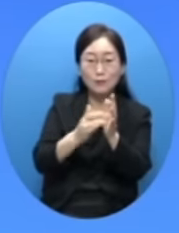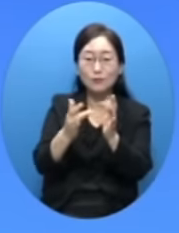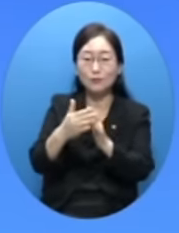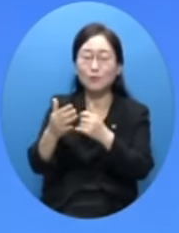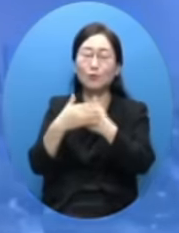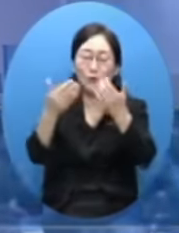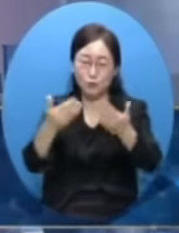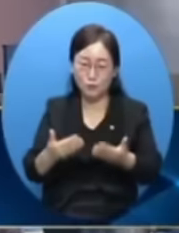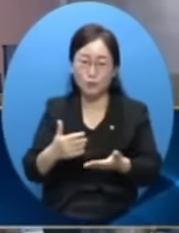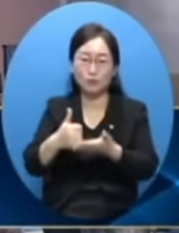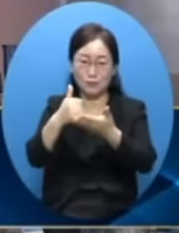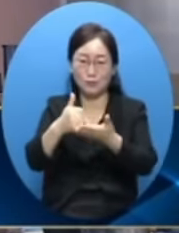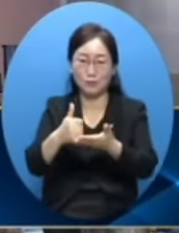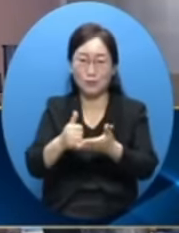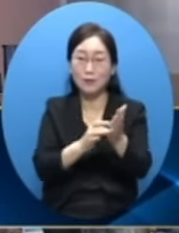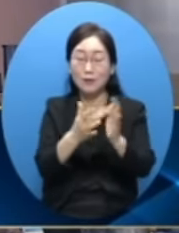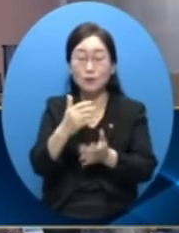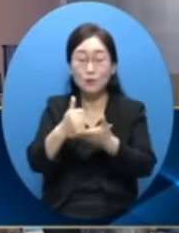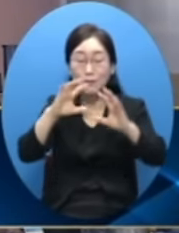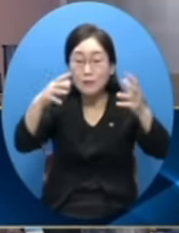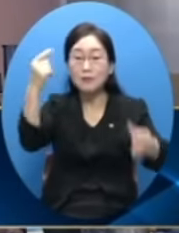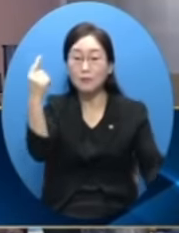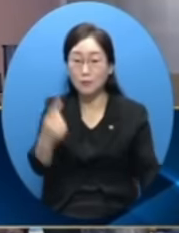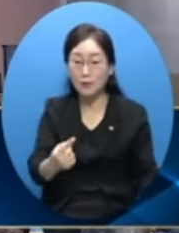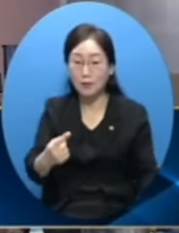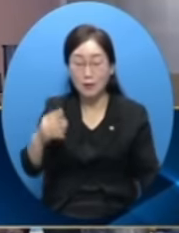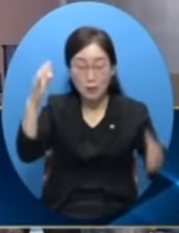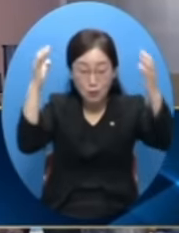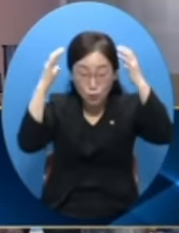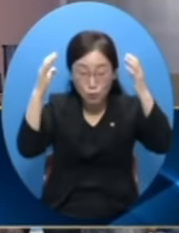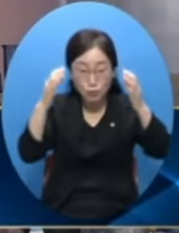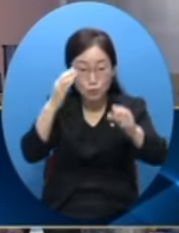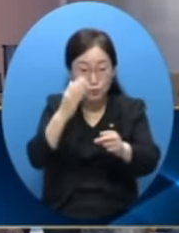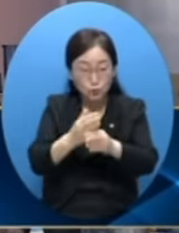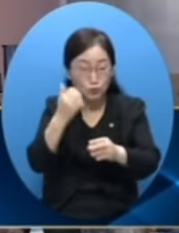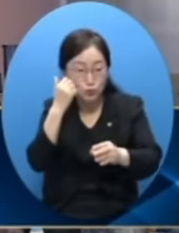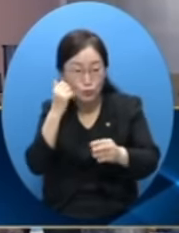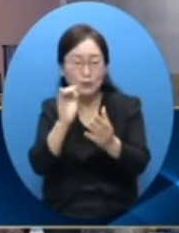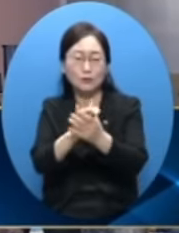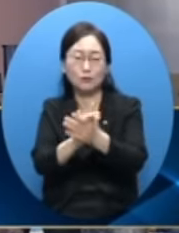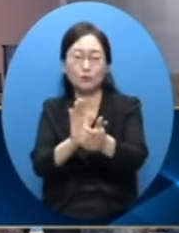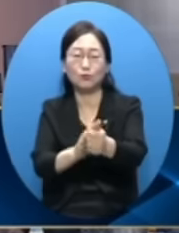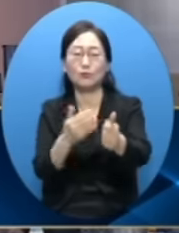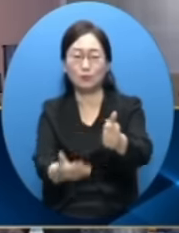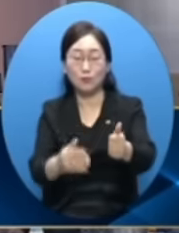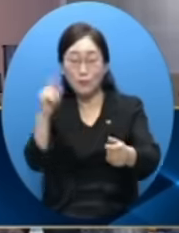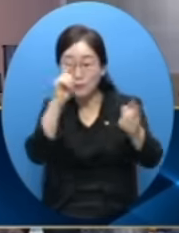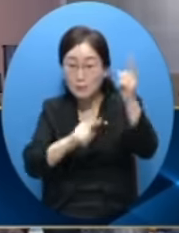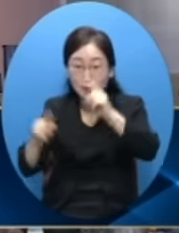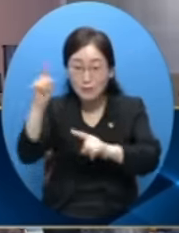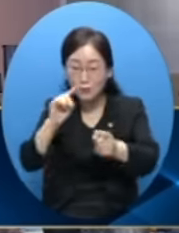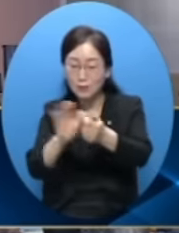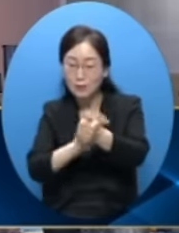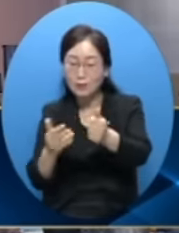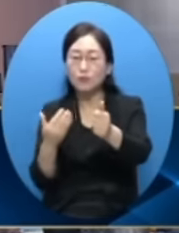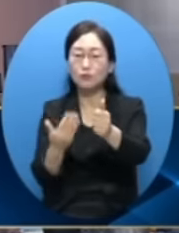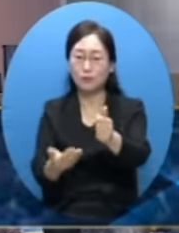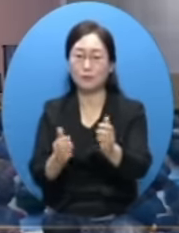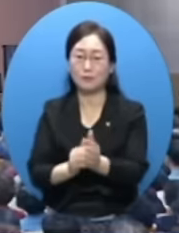예수님이십니다. 예수께서 이 땅에 오셔서 고통 중에 있는 자들의 친구가 되어 주셨고 그들의 상처를 치료해